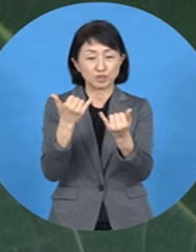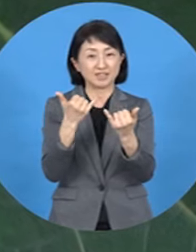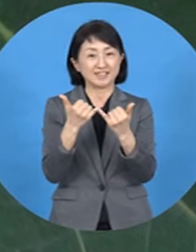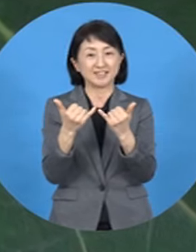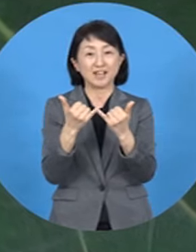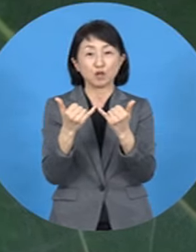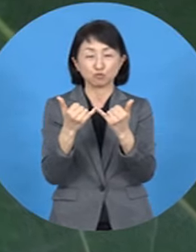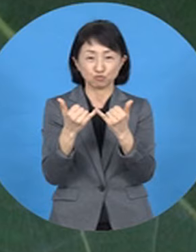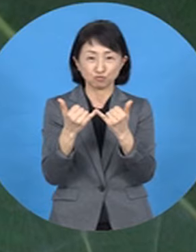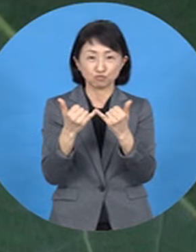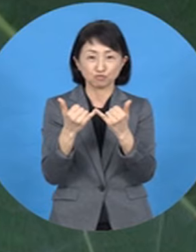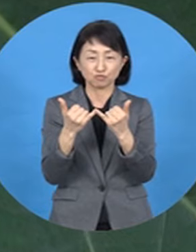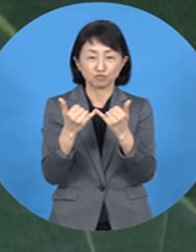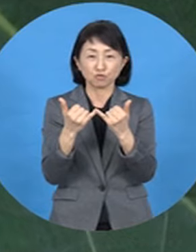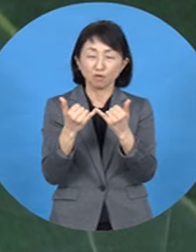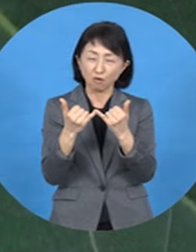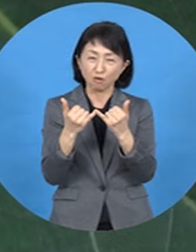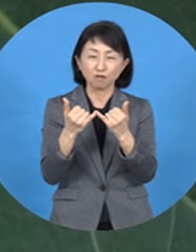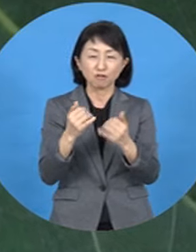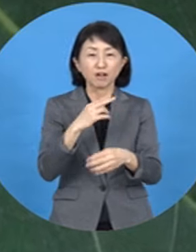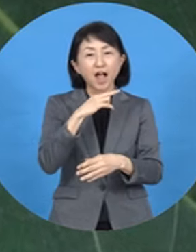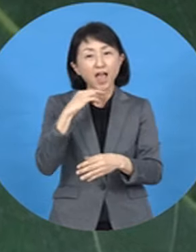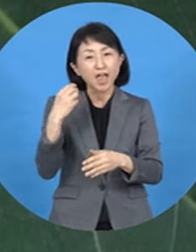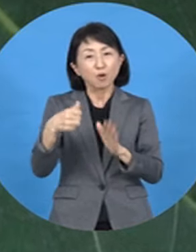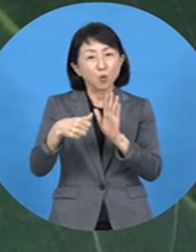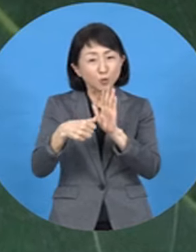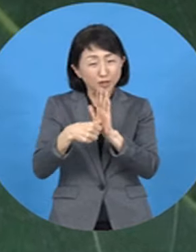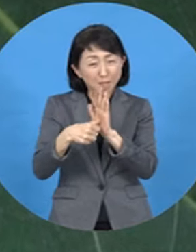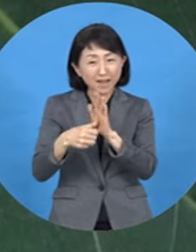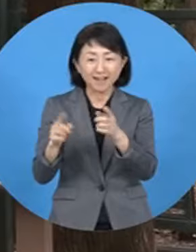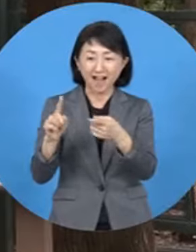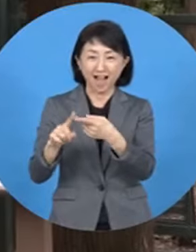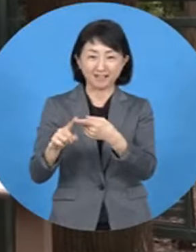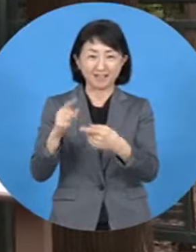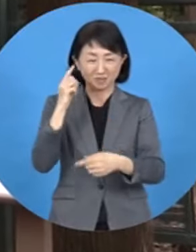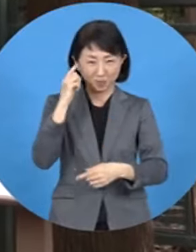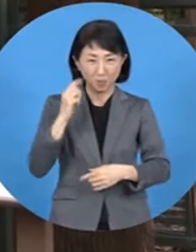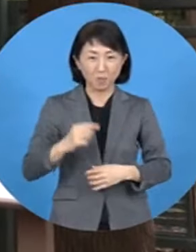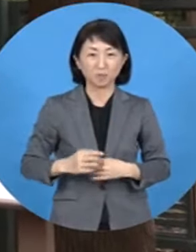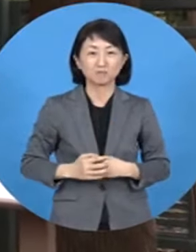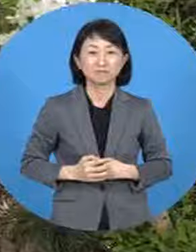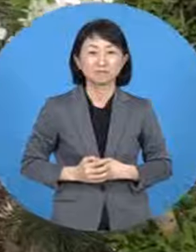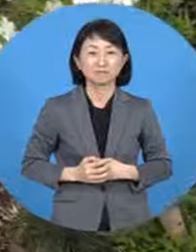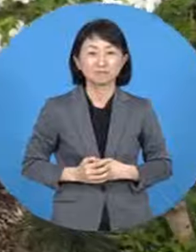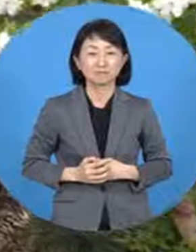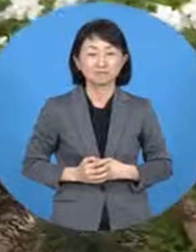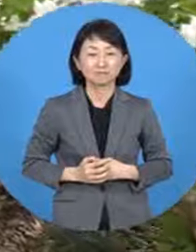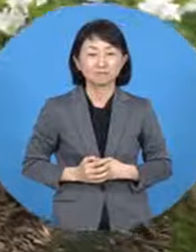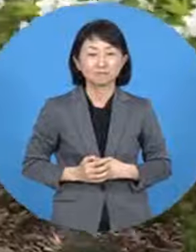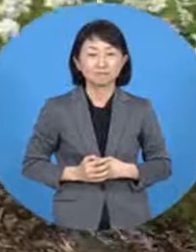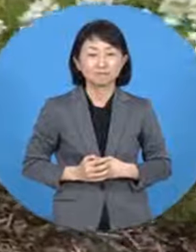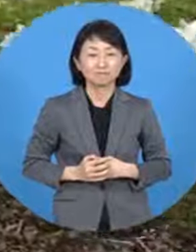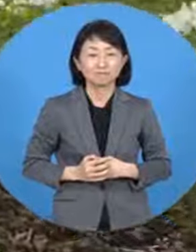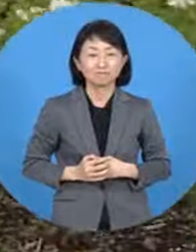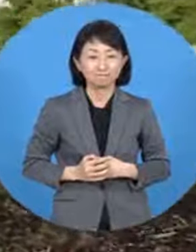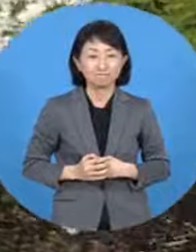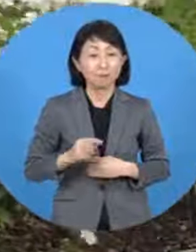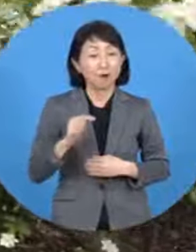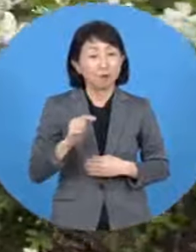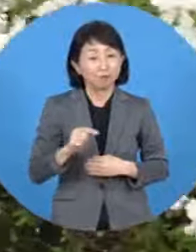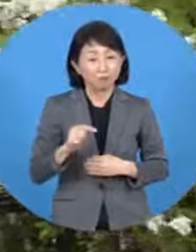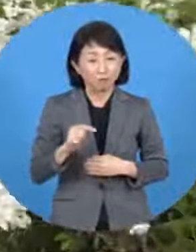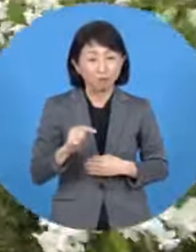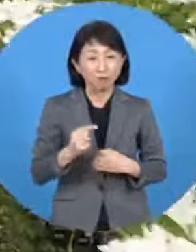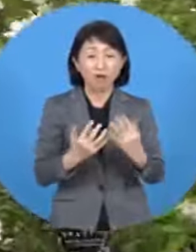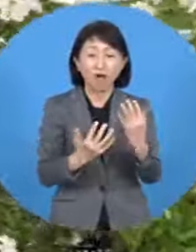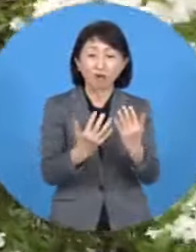ューリップっぽいですよね。 はい、どっちかっていうとユリよりもそっちの方が近いかなと思えるんですけれども、はい、 園では年間